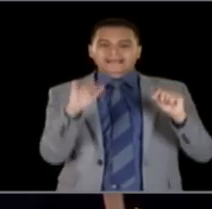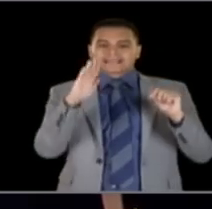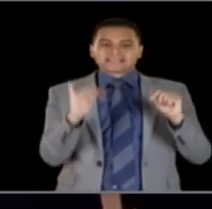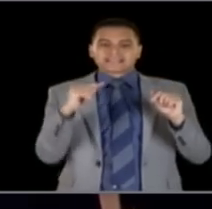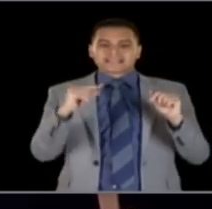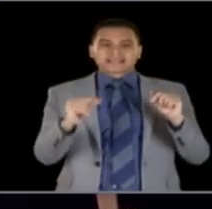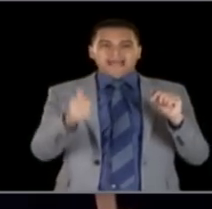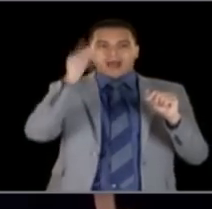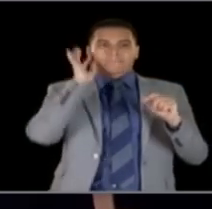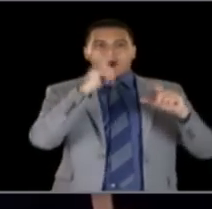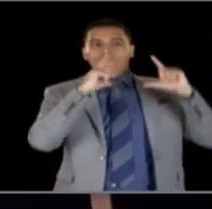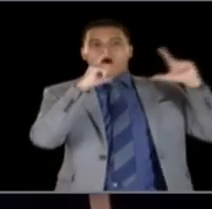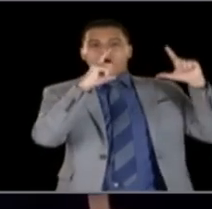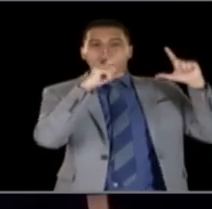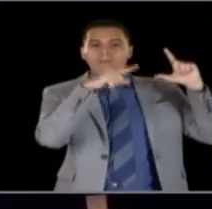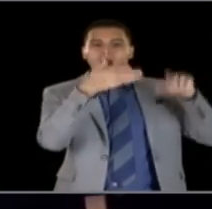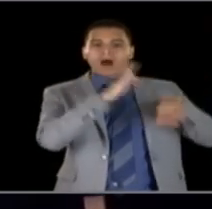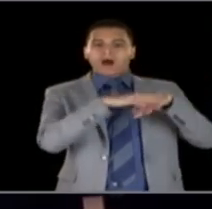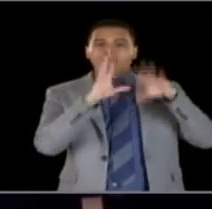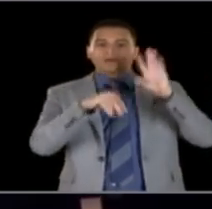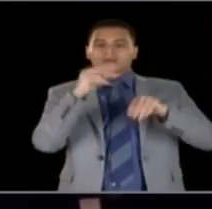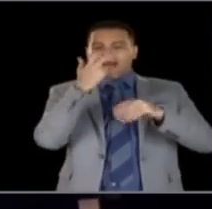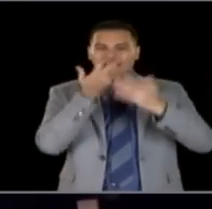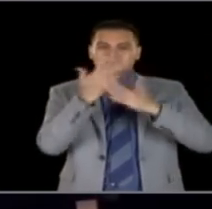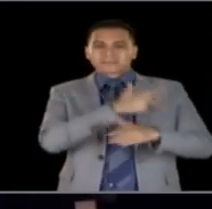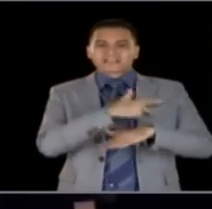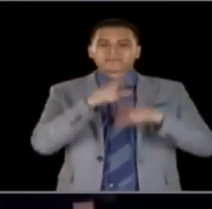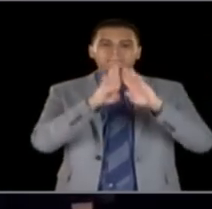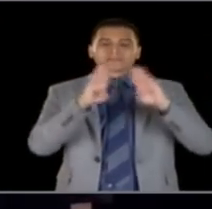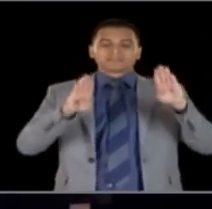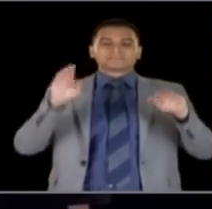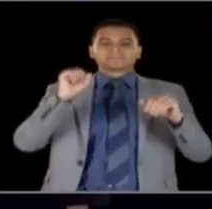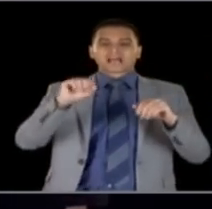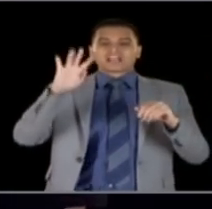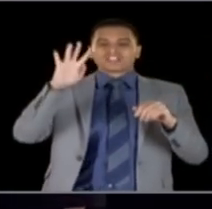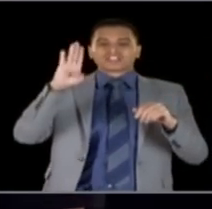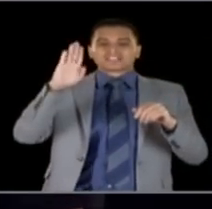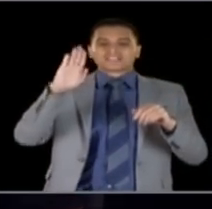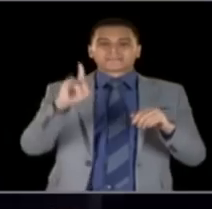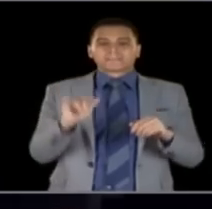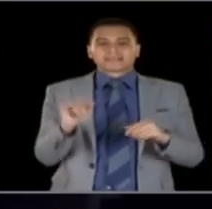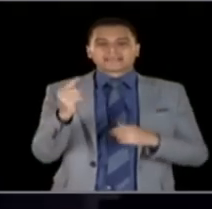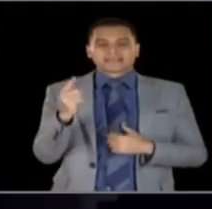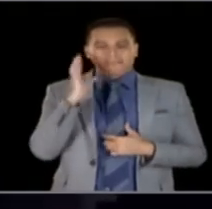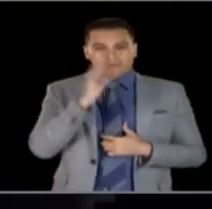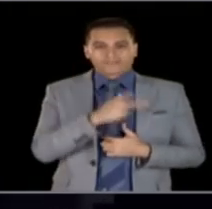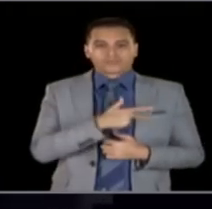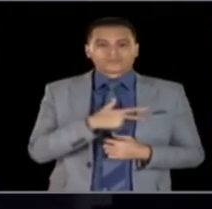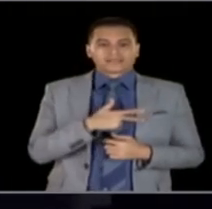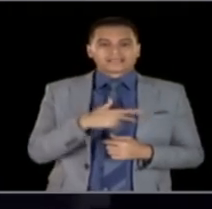2. الاسم مستوحى من مسرحية شكسبير. شكسبير يبقى كراسيدا.